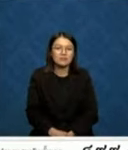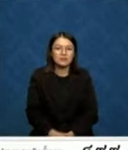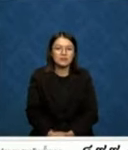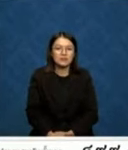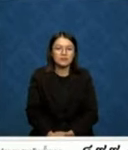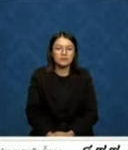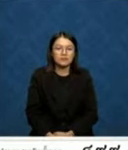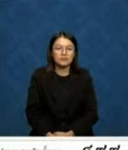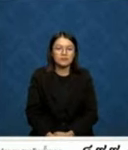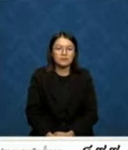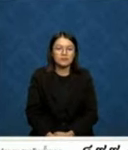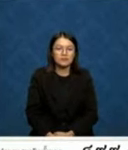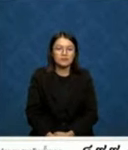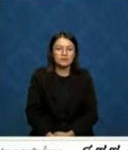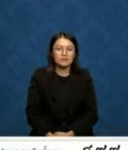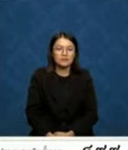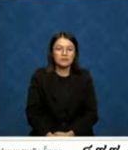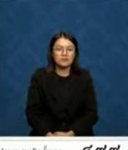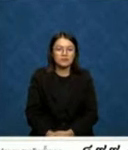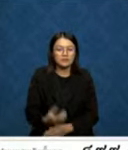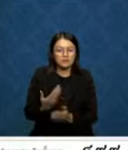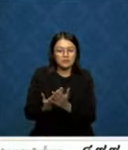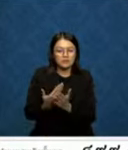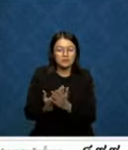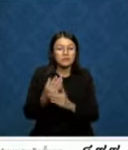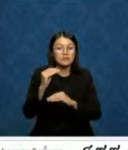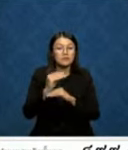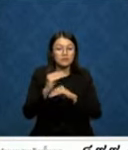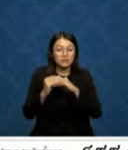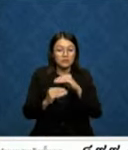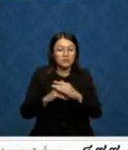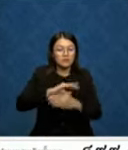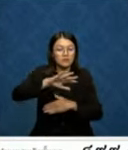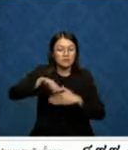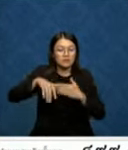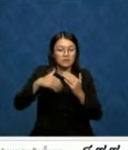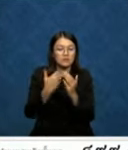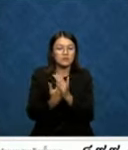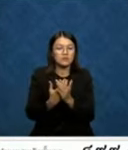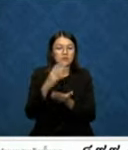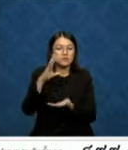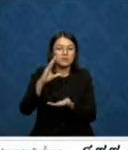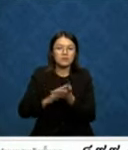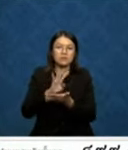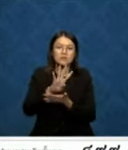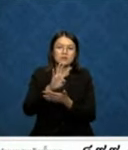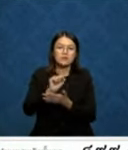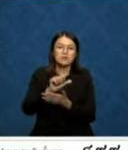ท่านประธานครับเงินที่ใช้ในโครงการนี้ทั้งหมดมียอดรวมกัน 450,000 ล้าน